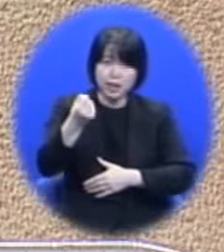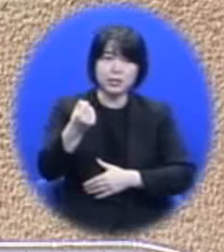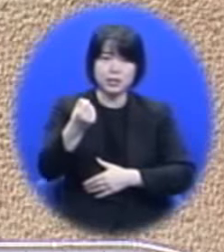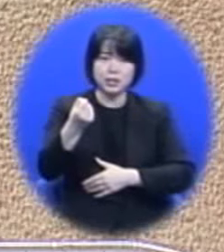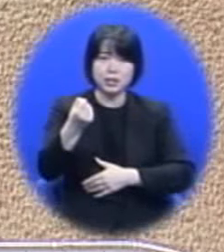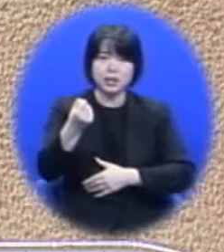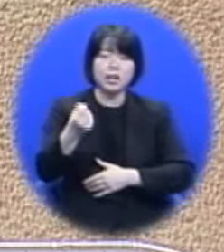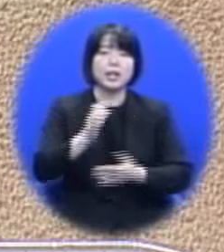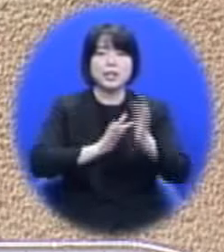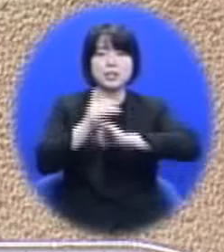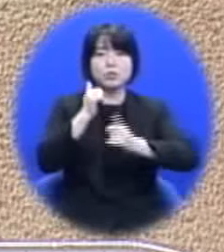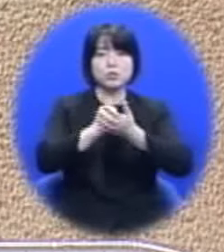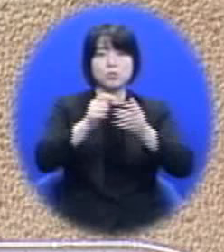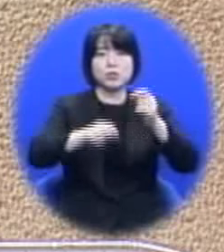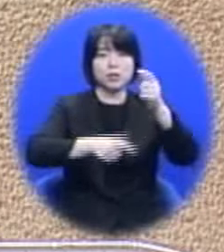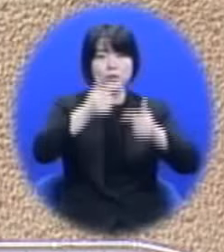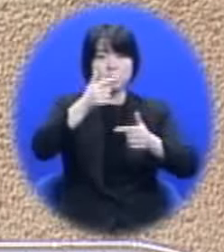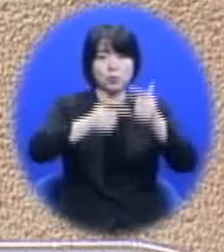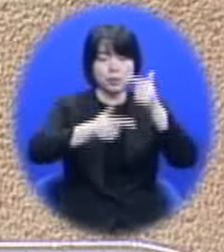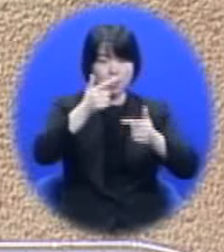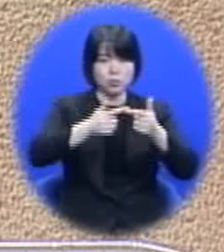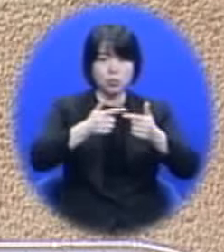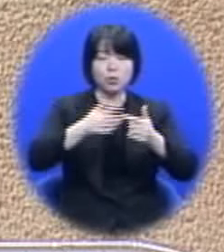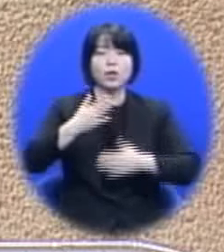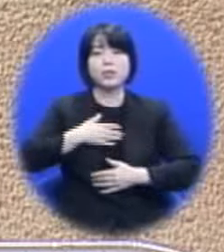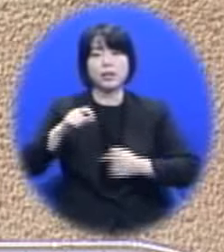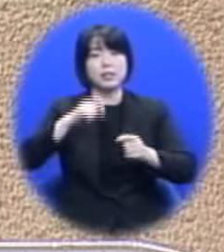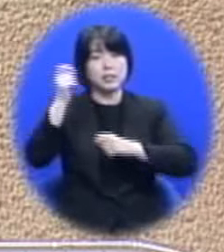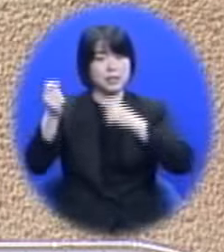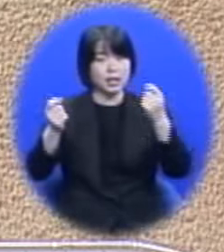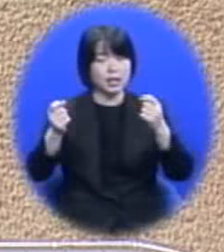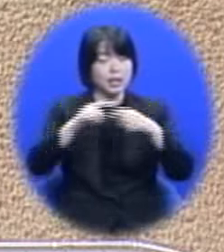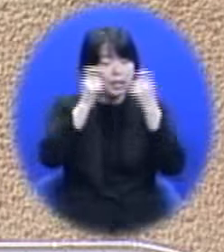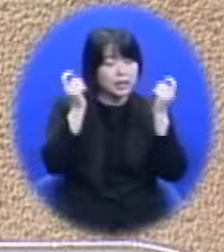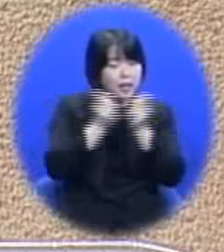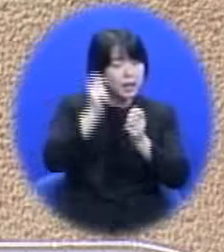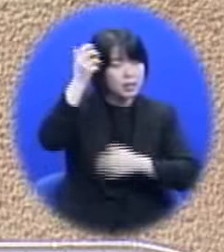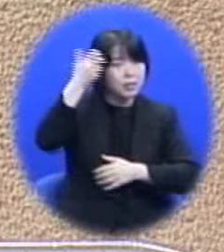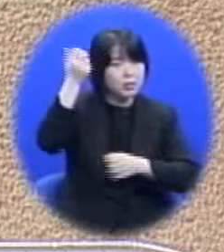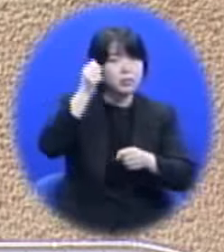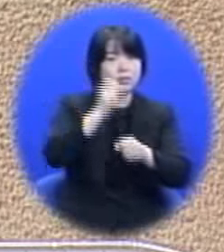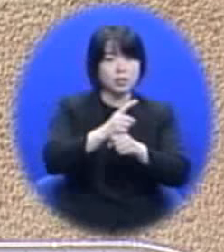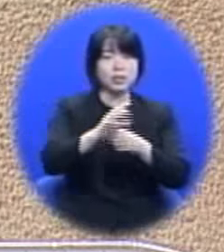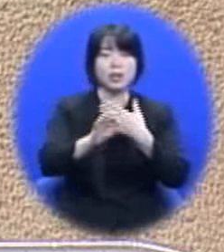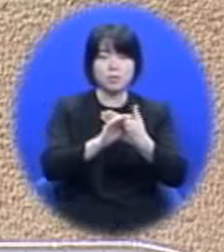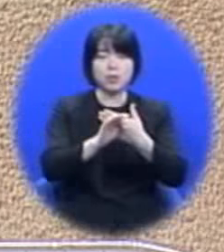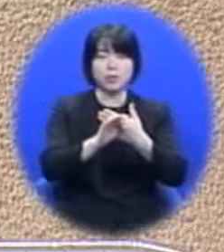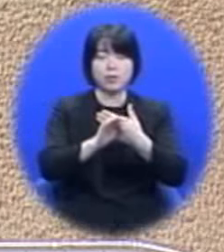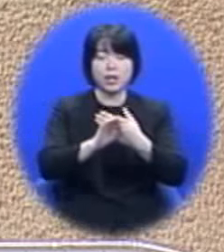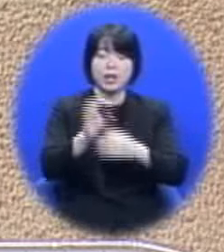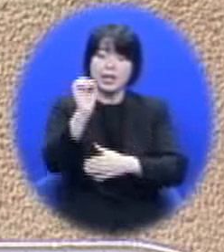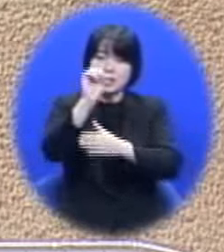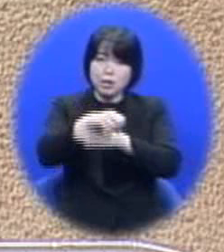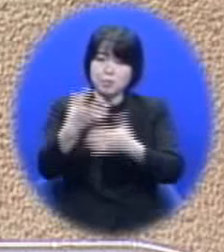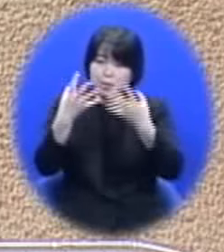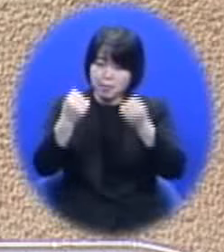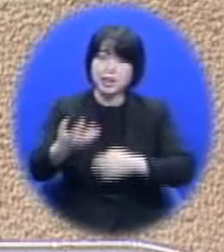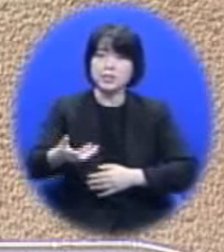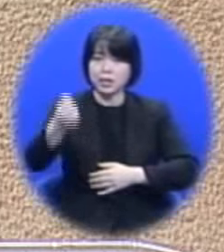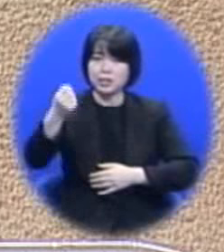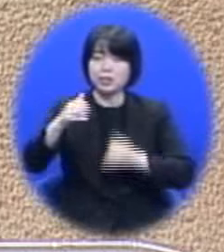예수님 포도나무고 우리는 가지가 된 게 이게 개인 영성이라면 열매를 많이 맺을 것이라는 건 사회적인